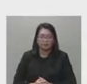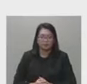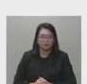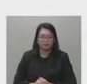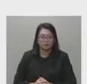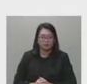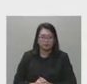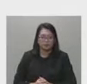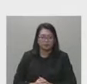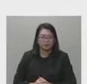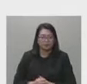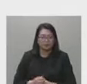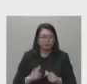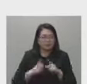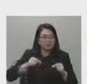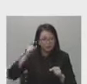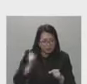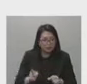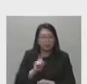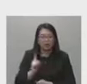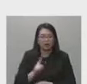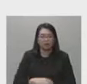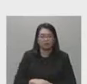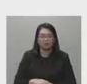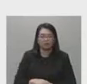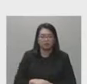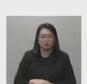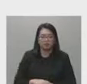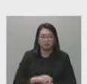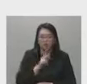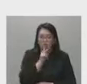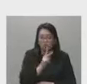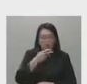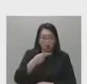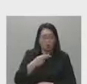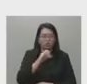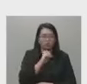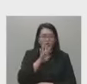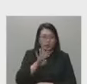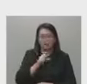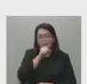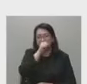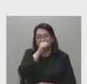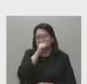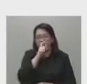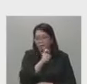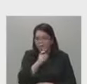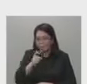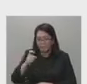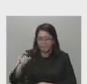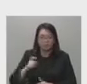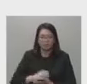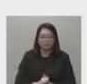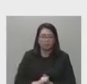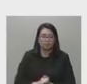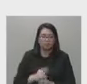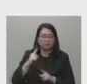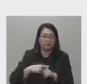ความจริงมีเพียงหนึ่งเดียวกห0482อีกเหมือนกันลงวันที่22พฤศจิกายน62